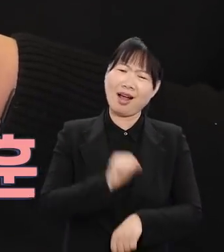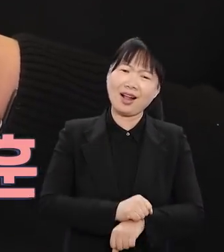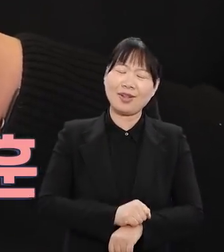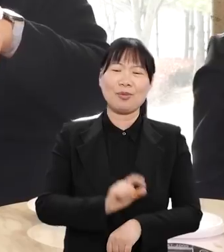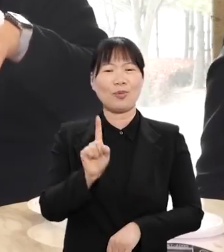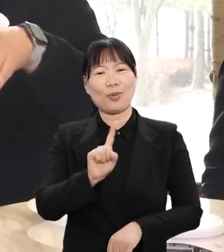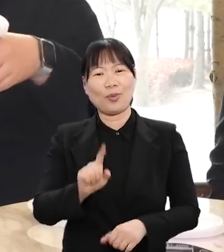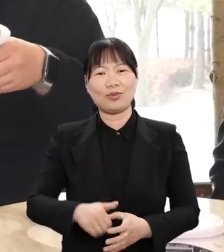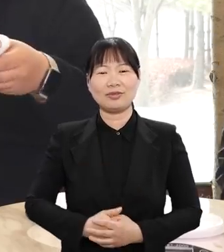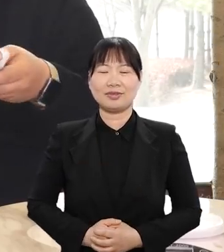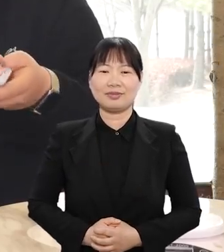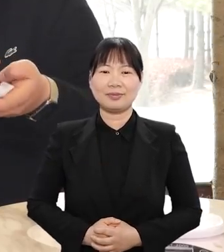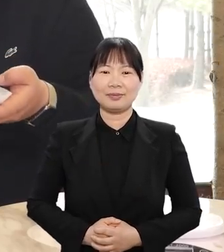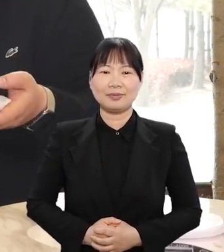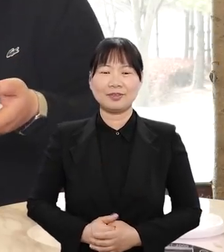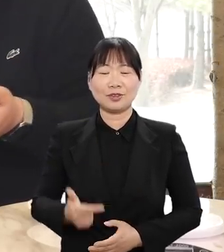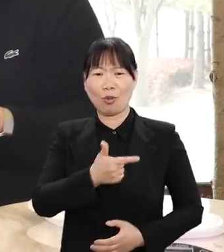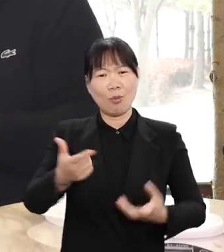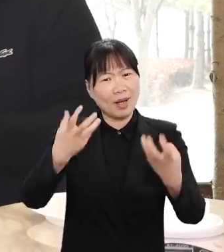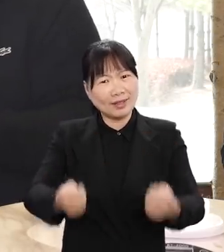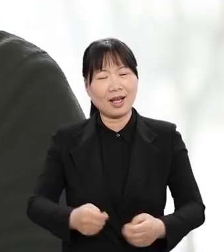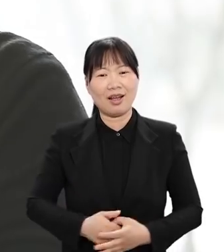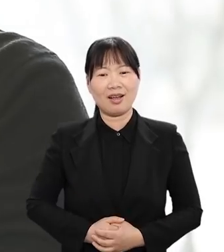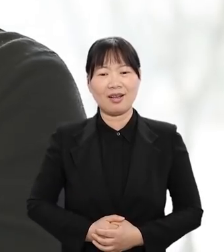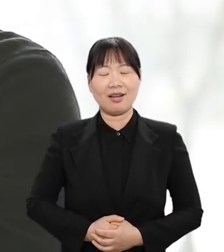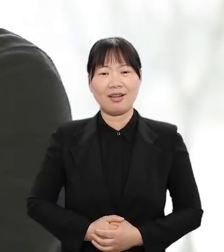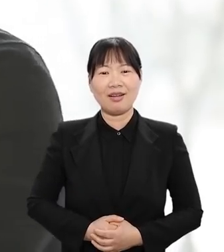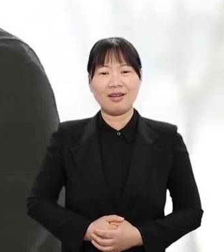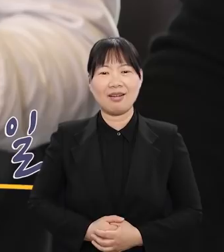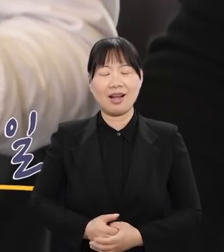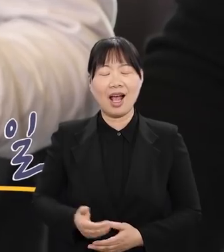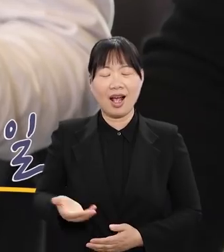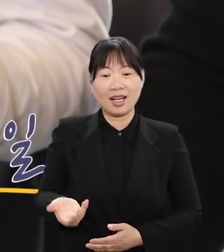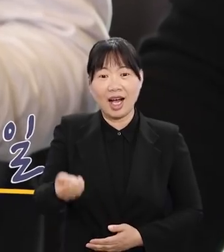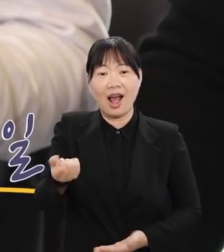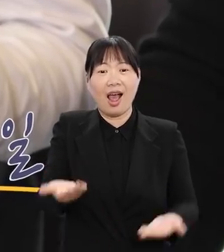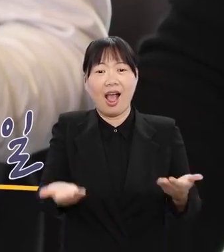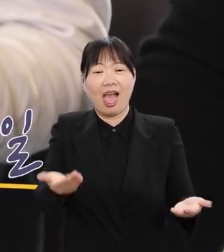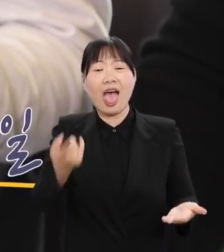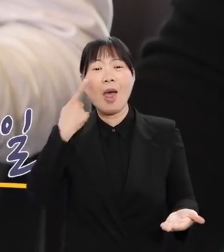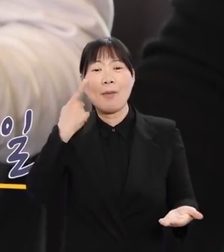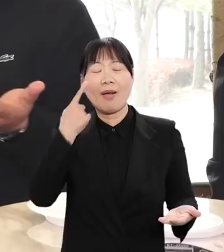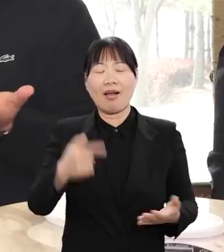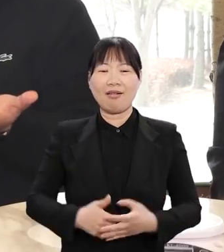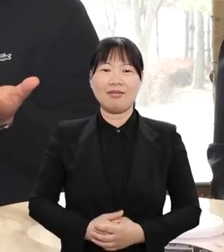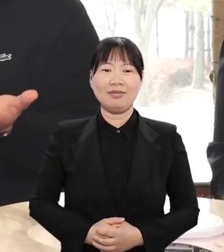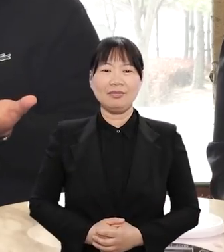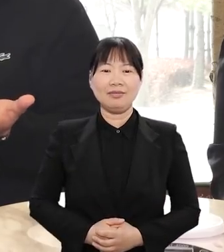될 수 있으려나? 한번 해볼게요. 너무 많을까? 이거 한번 들어보세요.